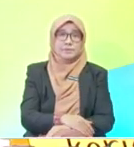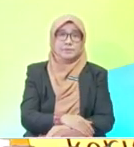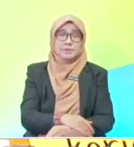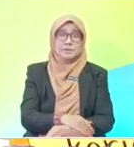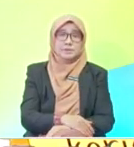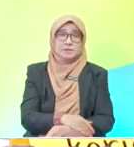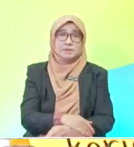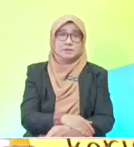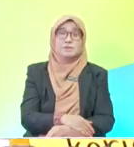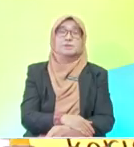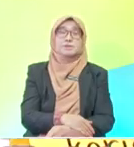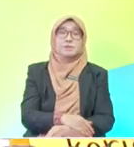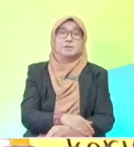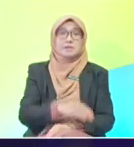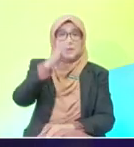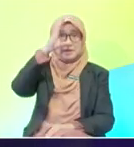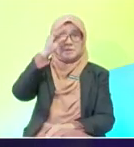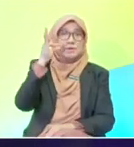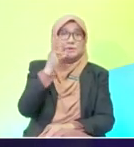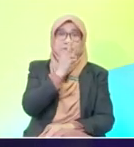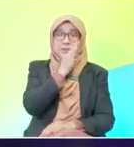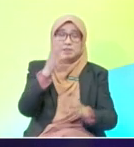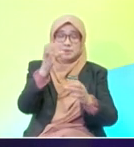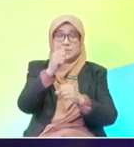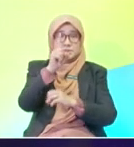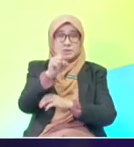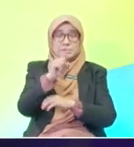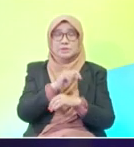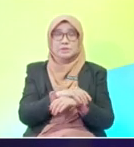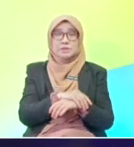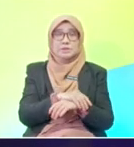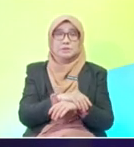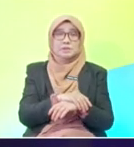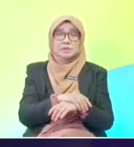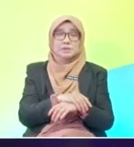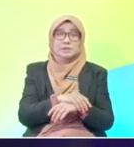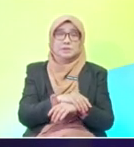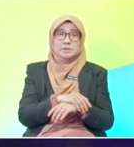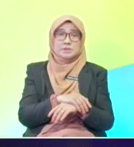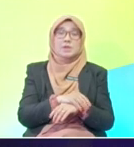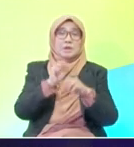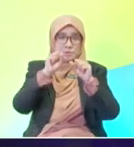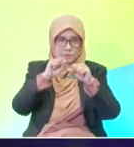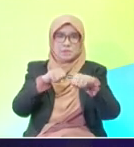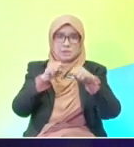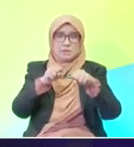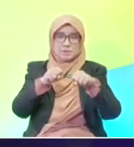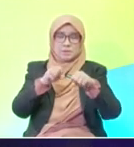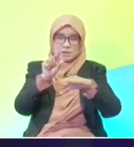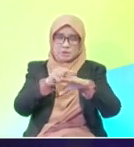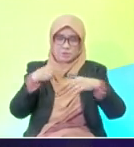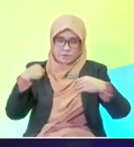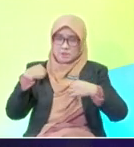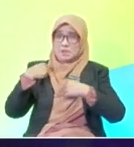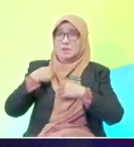Okey, Abang Fizi ambil satu. Cikgu, kalau kita guna lebih yang kain boleh tak? Boleh. Kain perca cikgu. Boleh. Cuma kalau